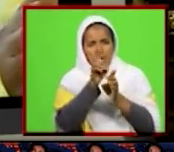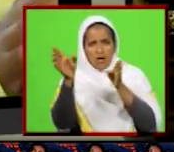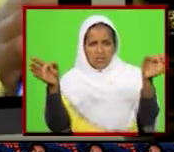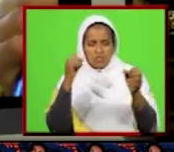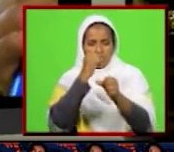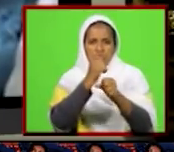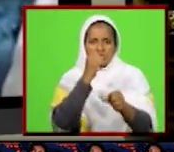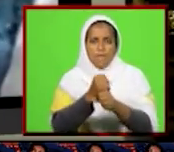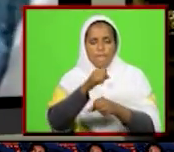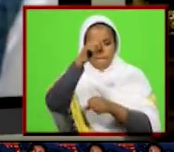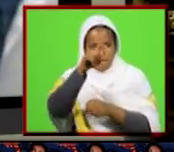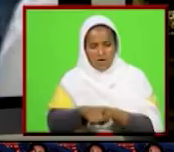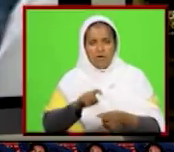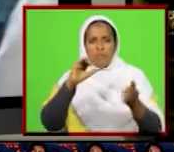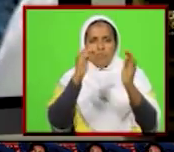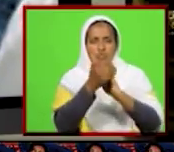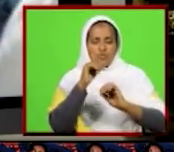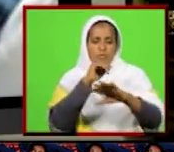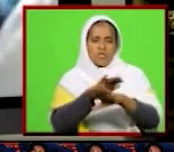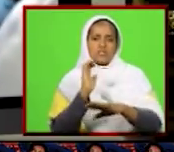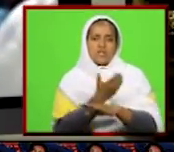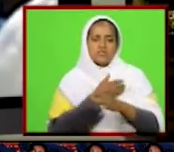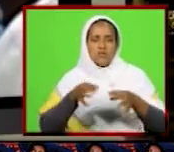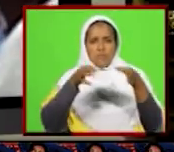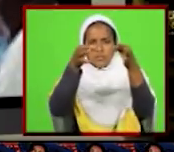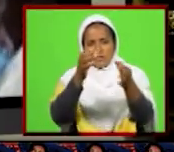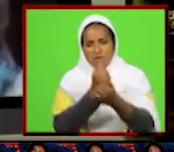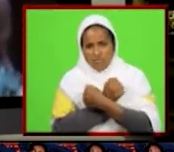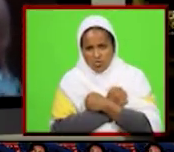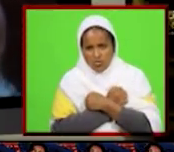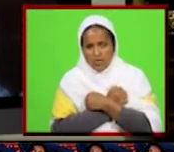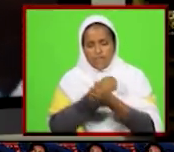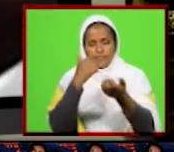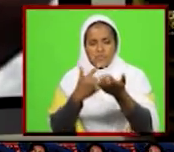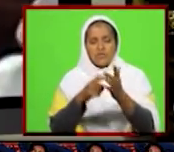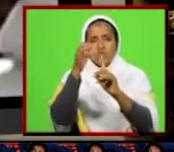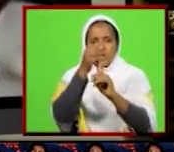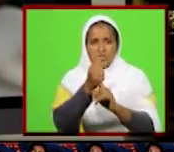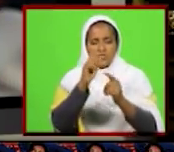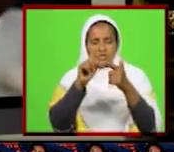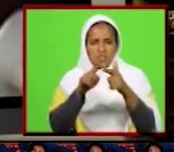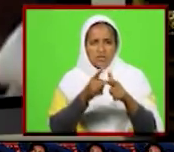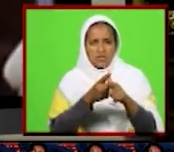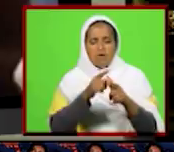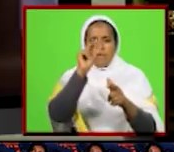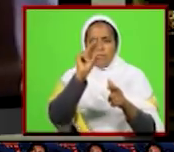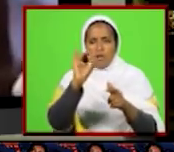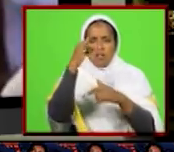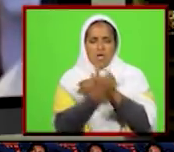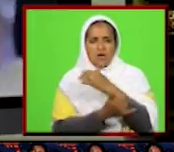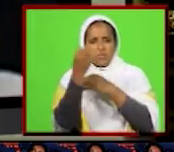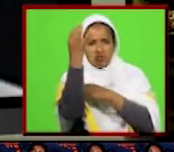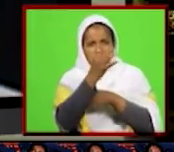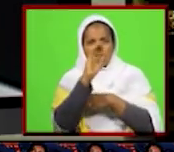ተሰጥቶበት በየአቅጣጫው ሊሰራበት የሚገባ መሆኑንም መልእክታችንን ለማስተላለፍ እንወዳለን። በዚሁ አያይዘን እንግዲህ